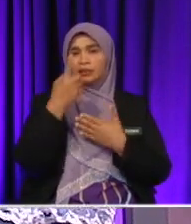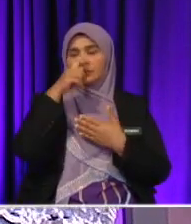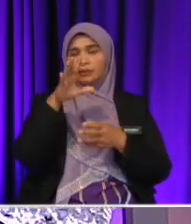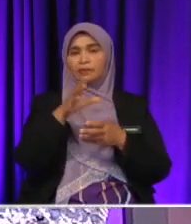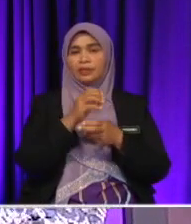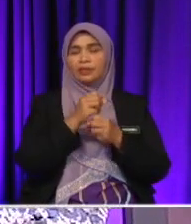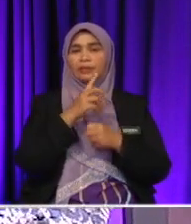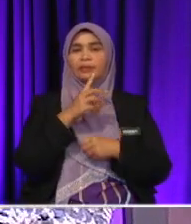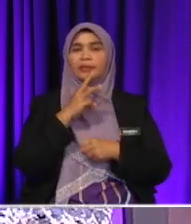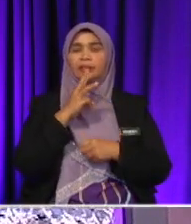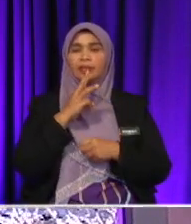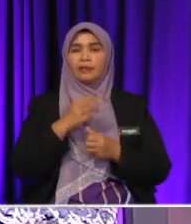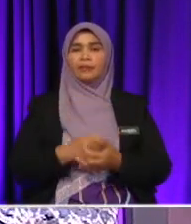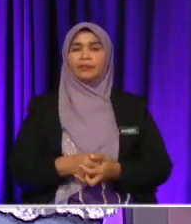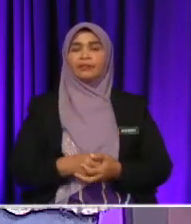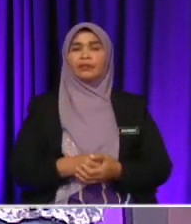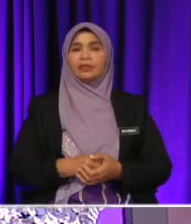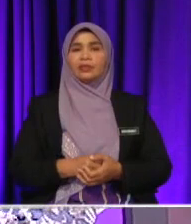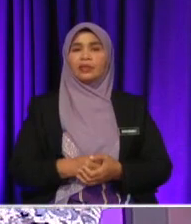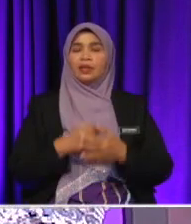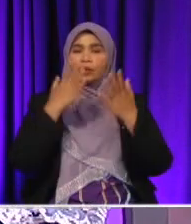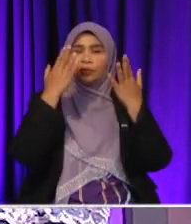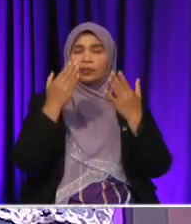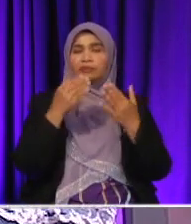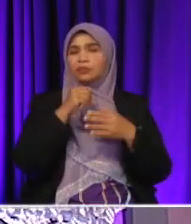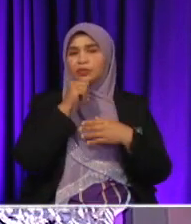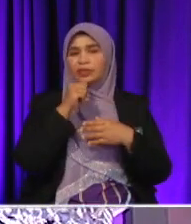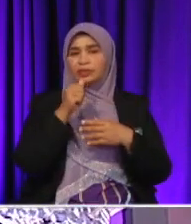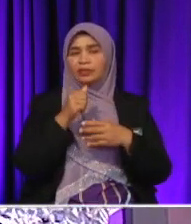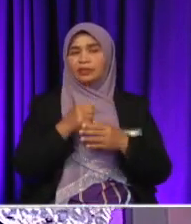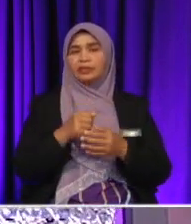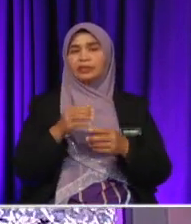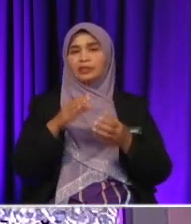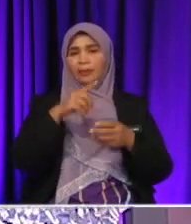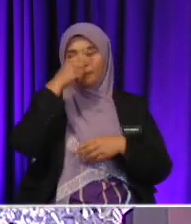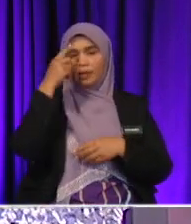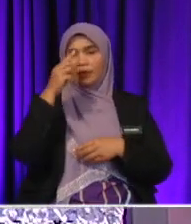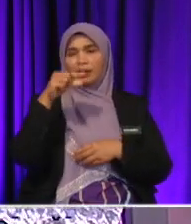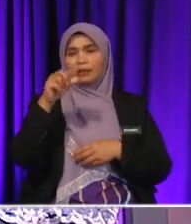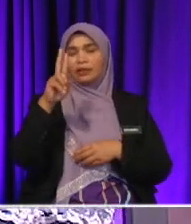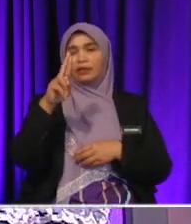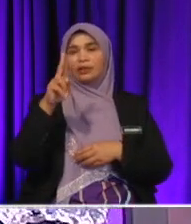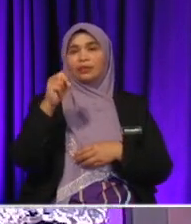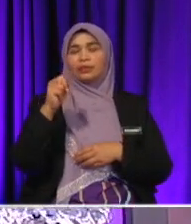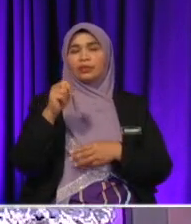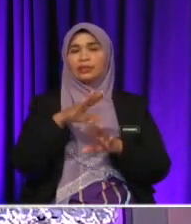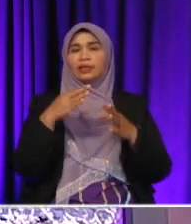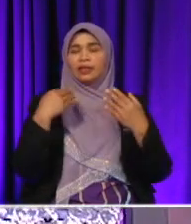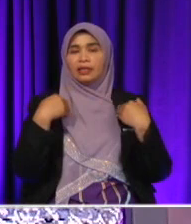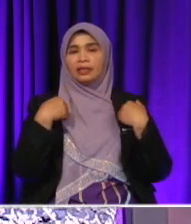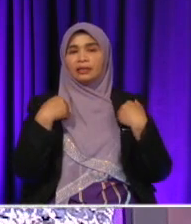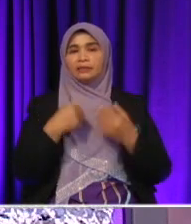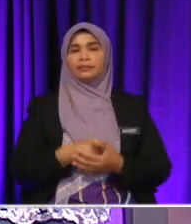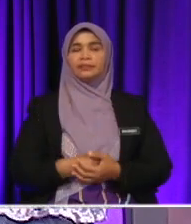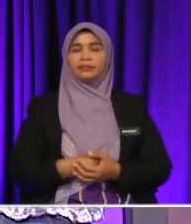dia bukan mencet tumbuhan biasa senang dapat air hujannya selalu ah di kawasan gurun kan jarang ada hujan atau mungkin tidak ada